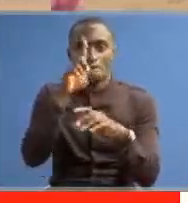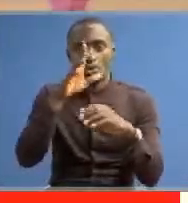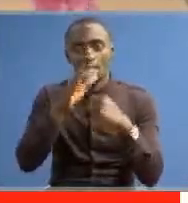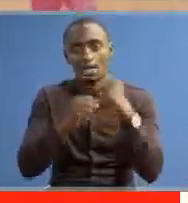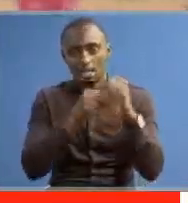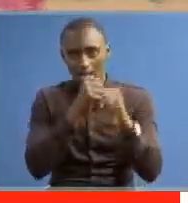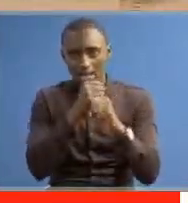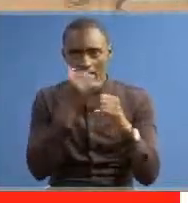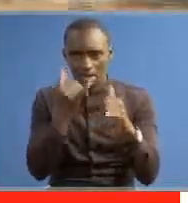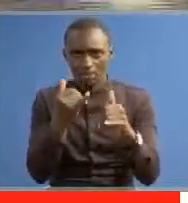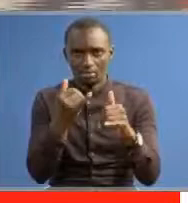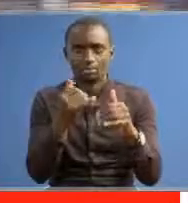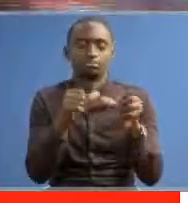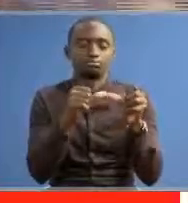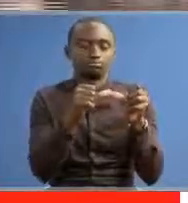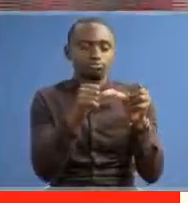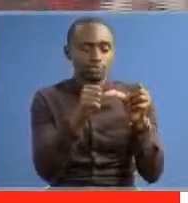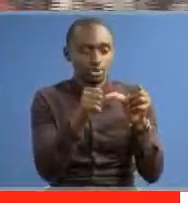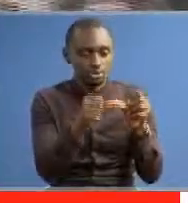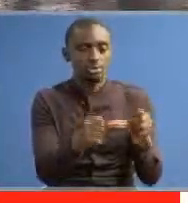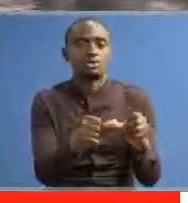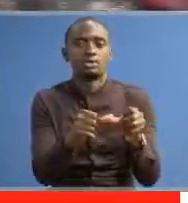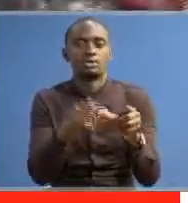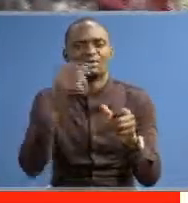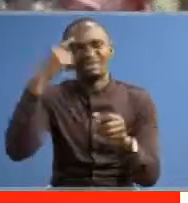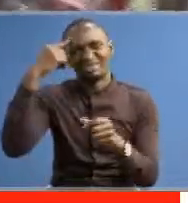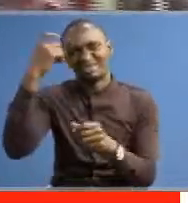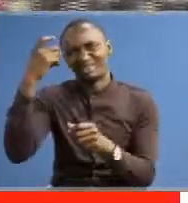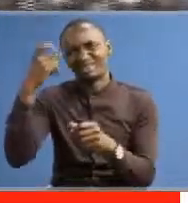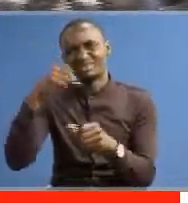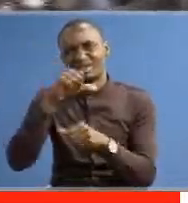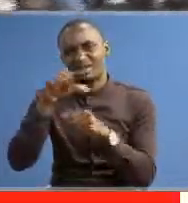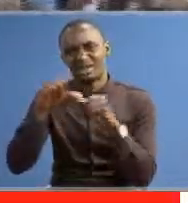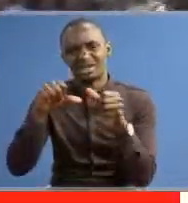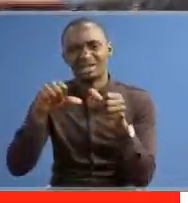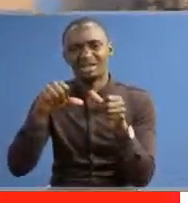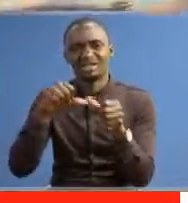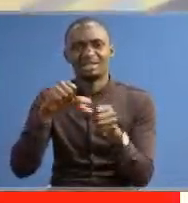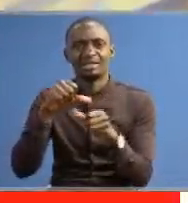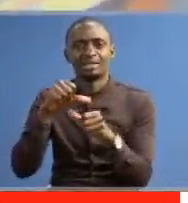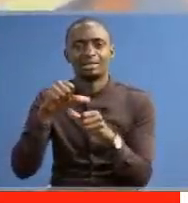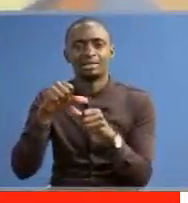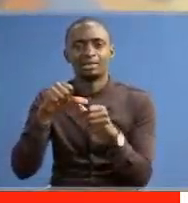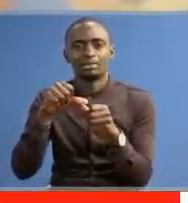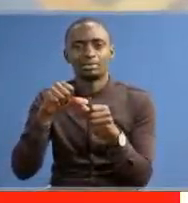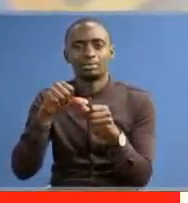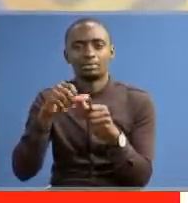huu unabakia tu kuwa ndoto, kwani umekwama kwa muda mrefu.